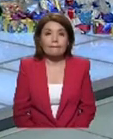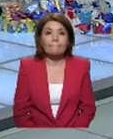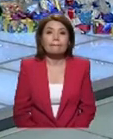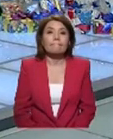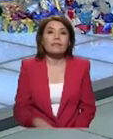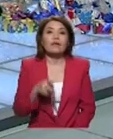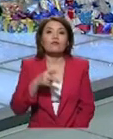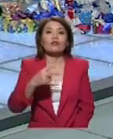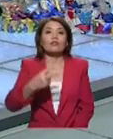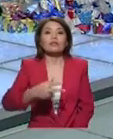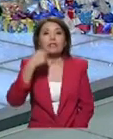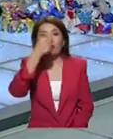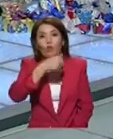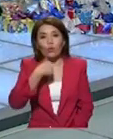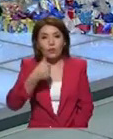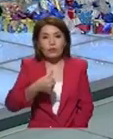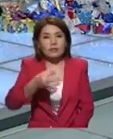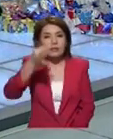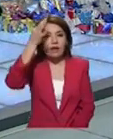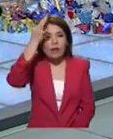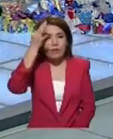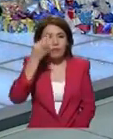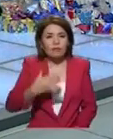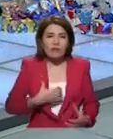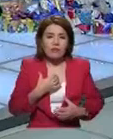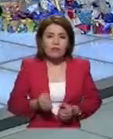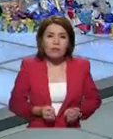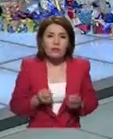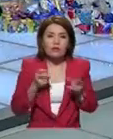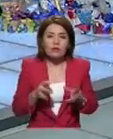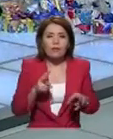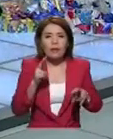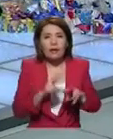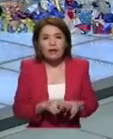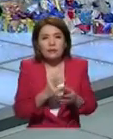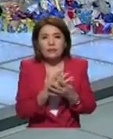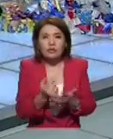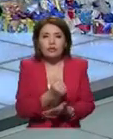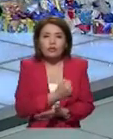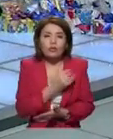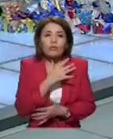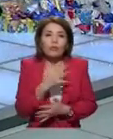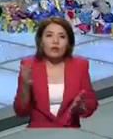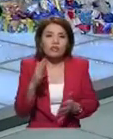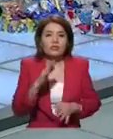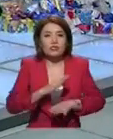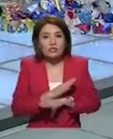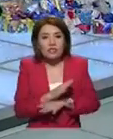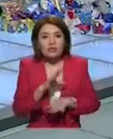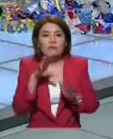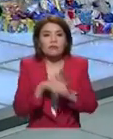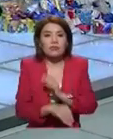Уходящий 2023 год запомнится казахстанцам громкими преступлениями и арестами. К сожалению, в большинстве из них жертвами становились